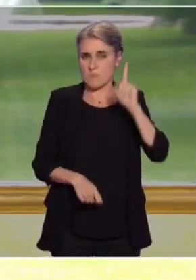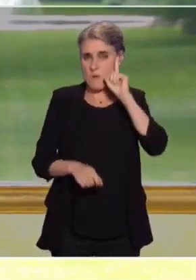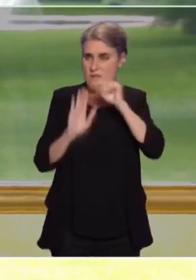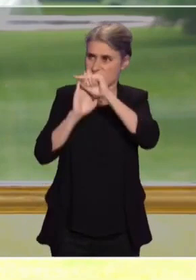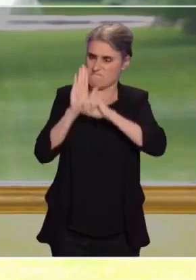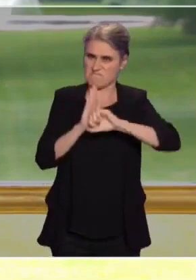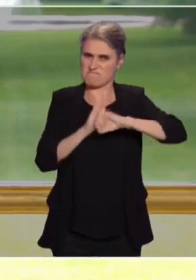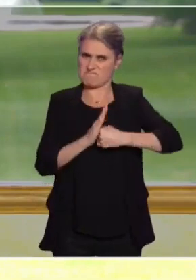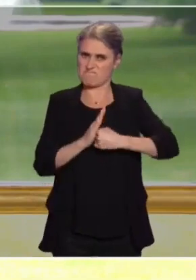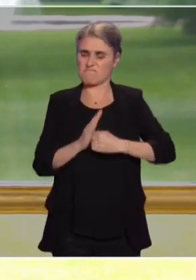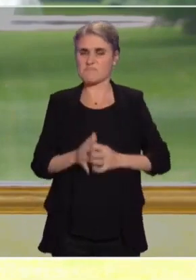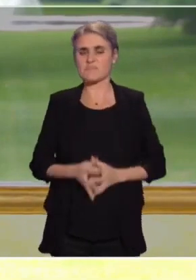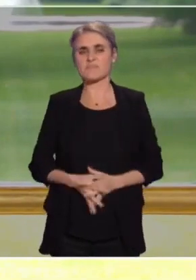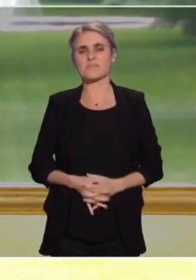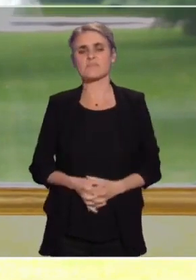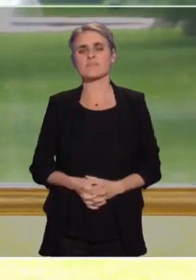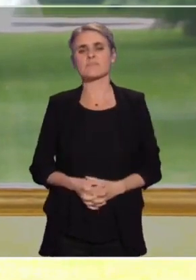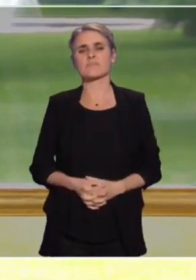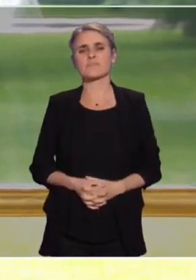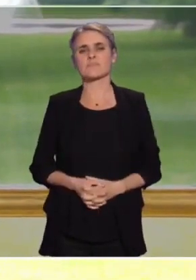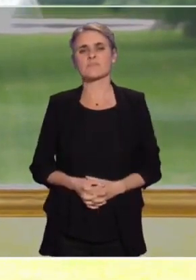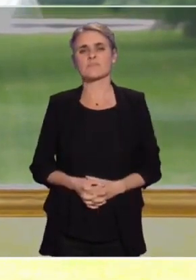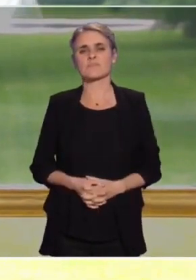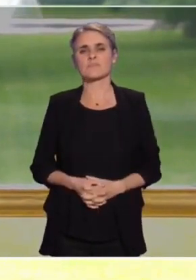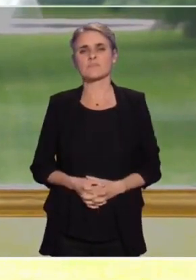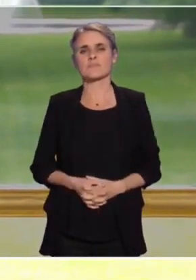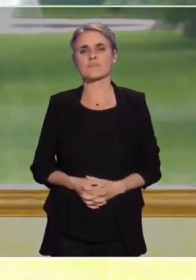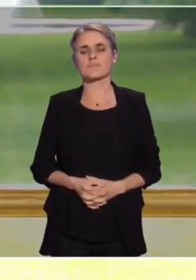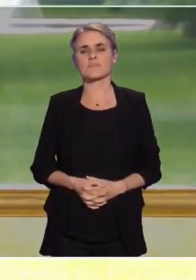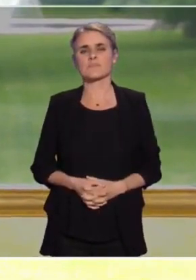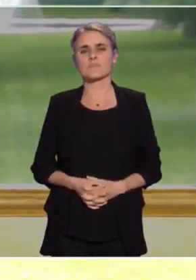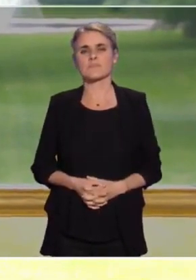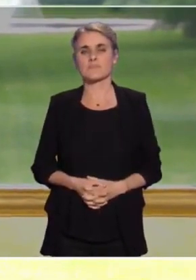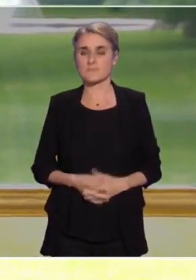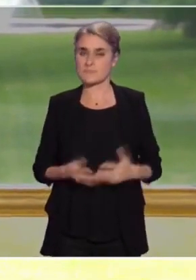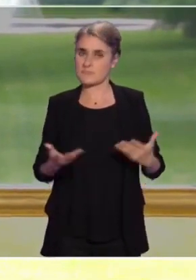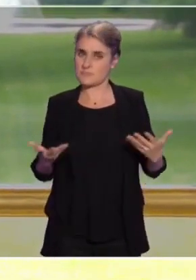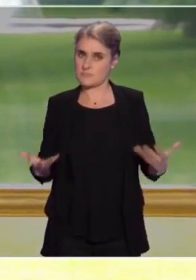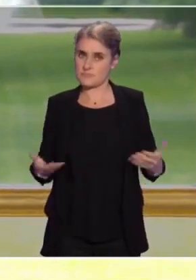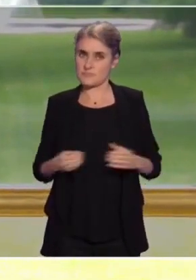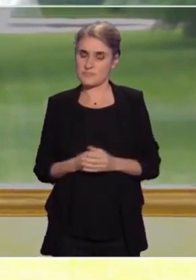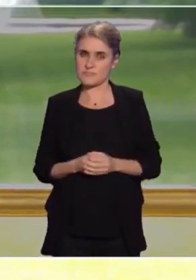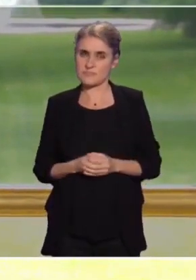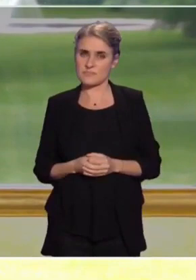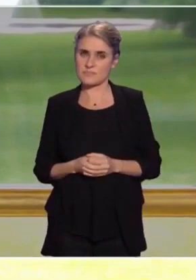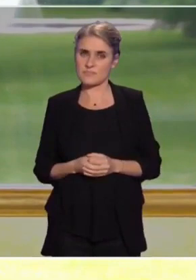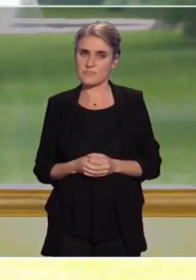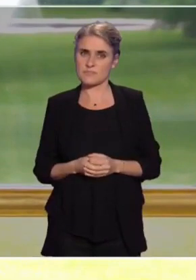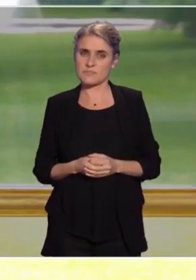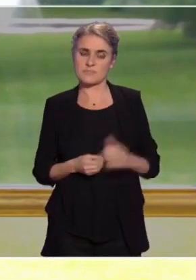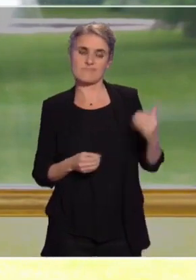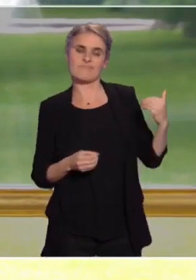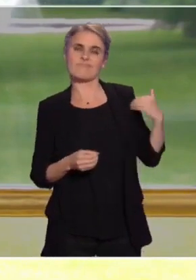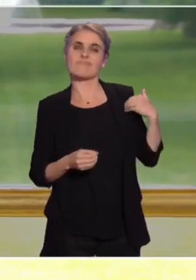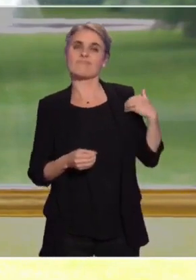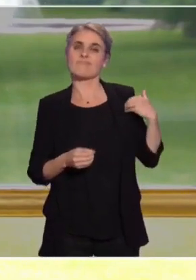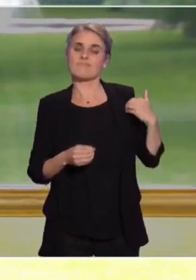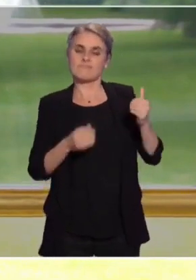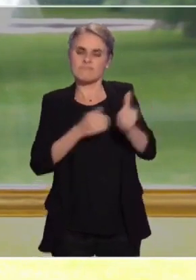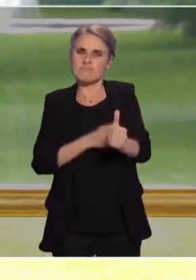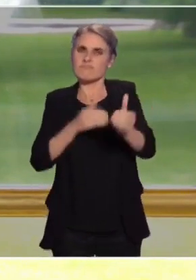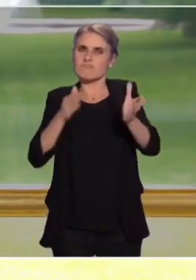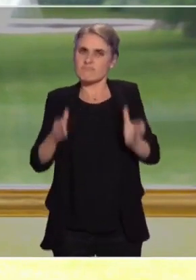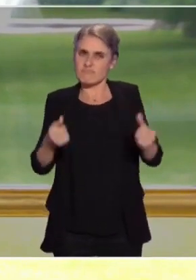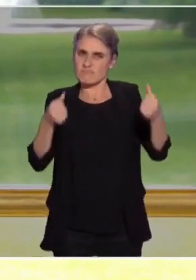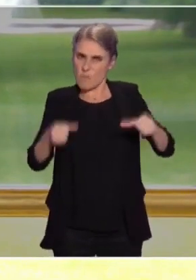période alors aujourd'hui le moment entamé avec le début du confinement n'avait rien d'une